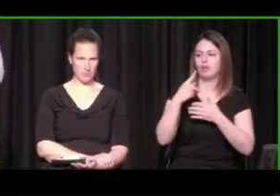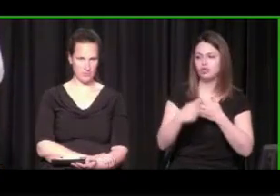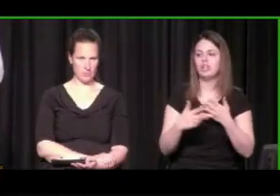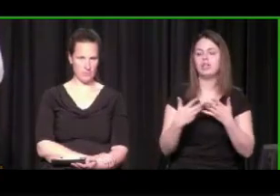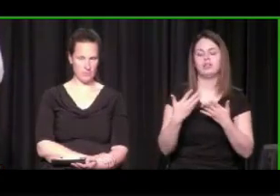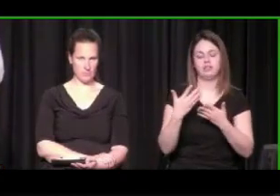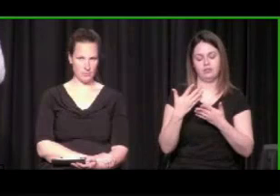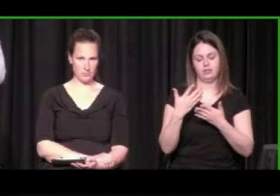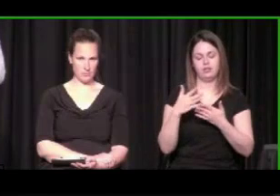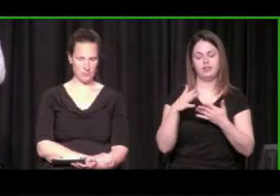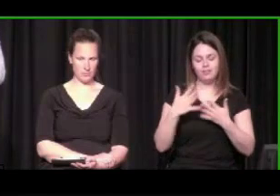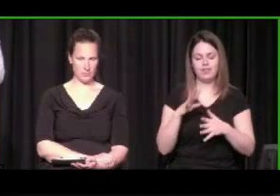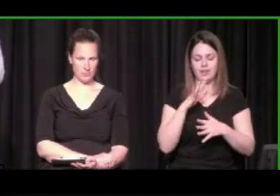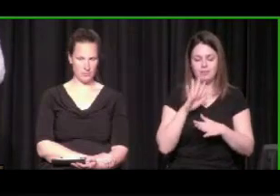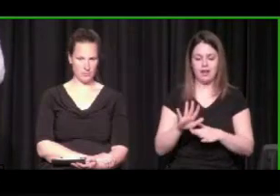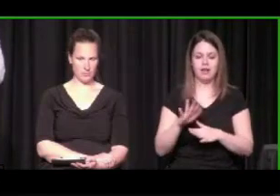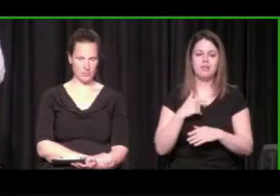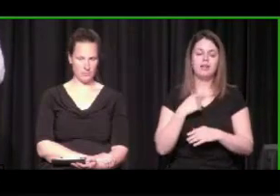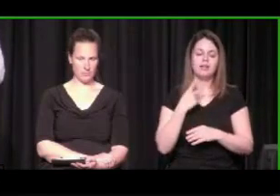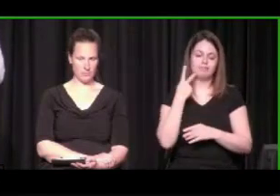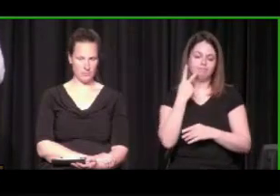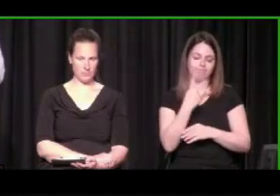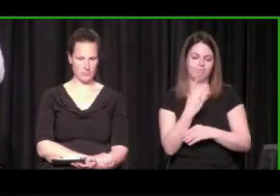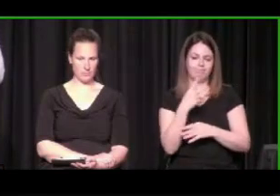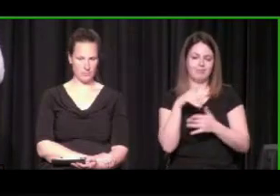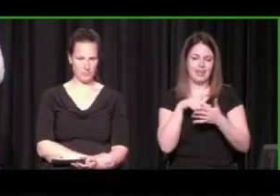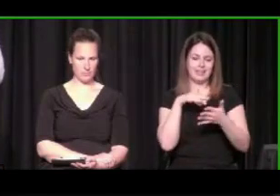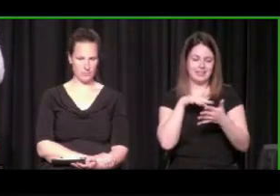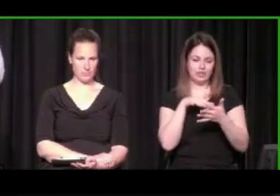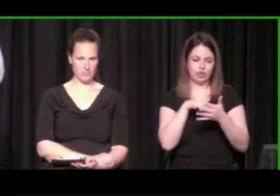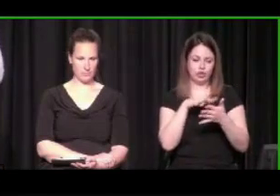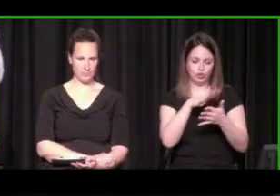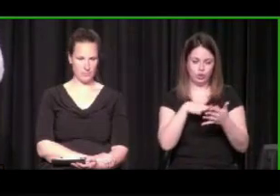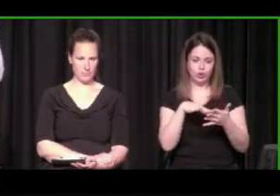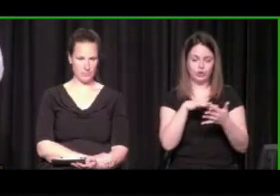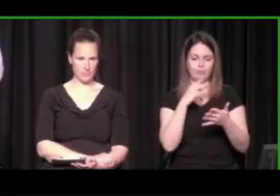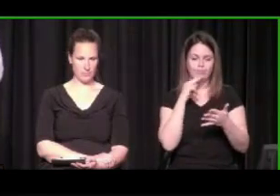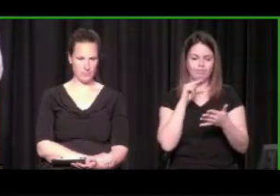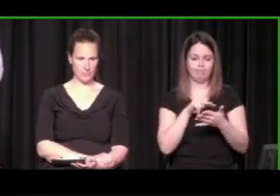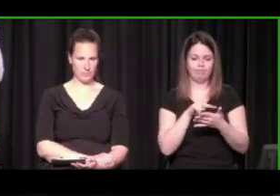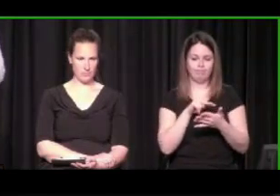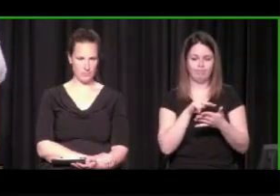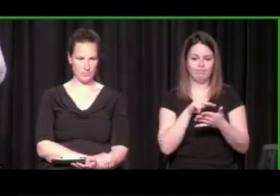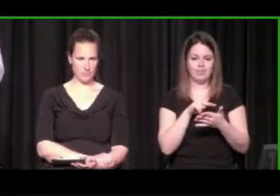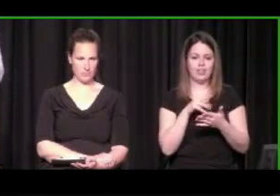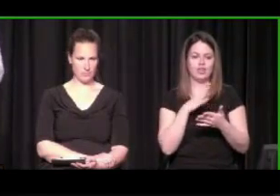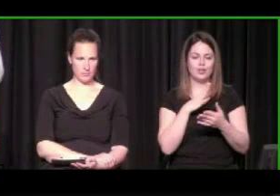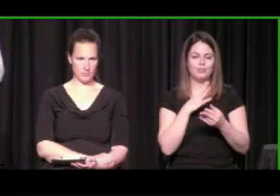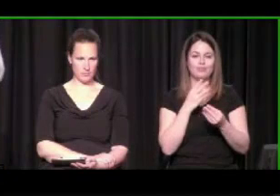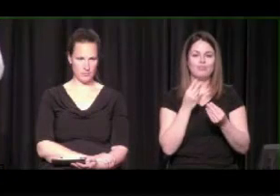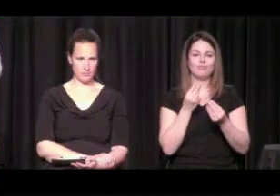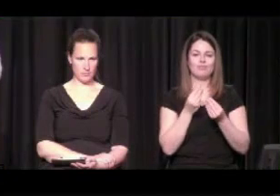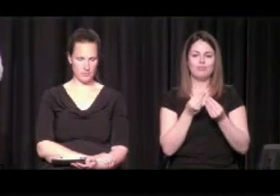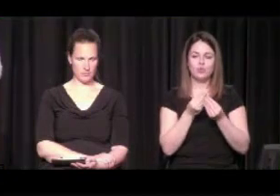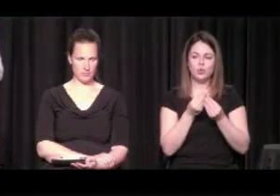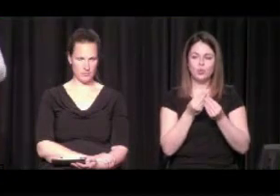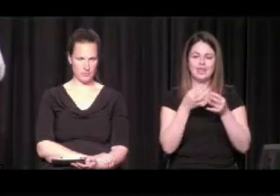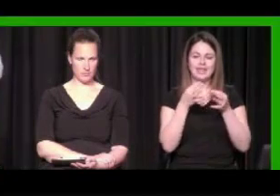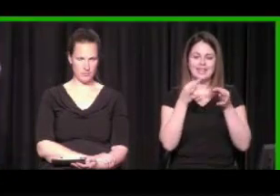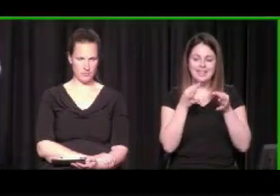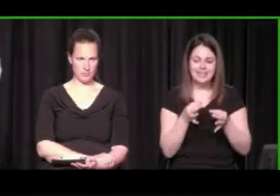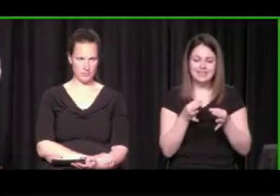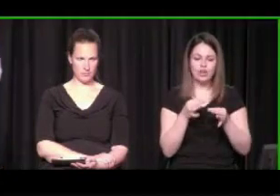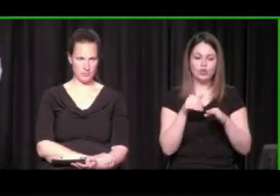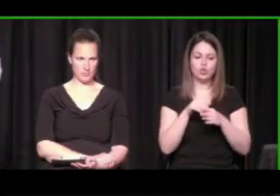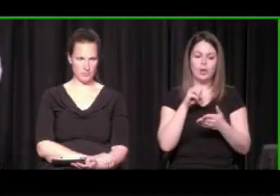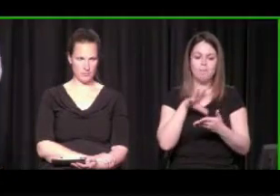sur cet aspect-là. Et ce qu'on constate dans les études, en fait, qui portent sur la situation, Il y a beaucoup de décisions prises